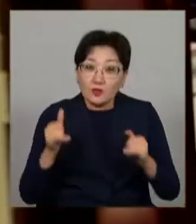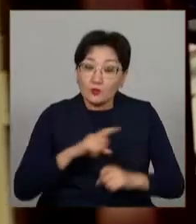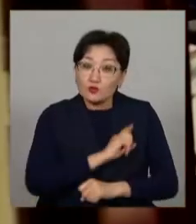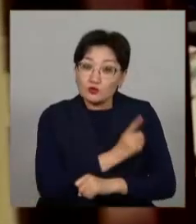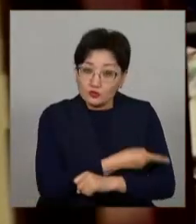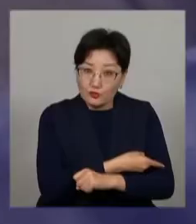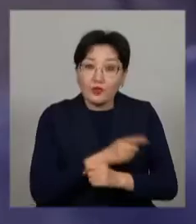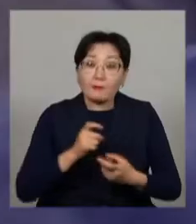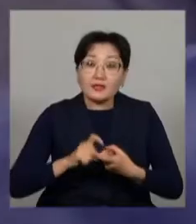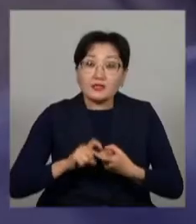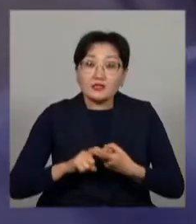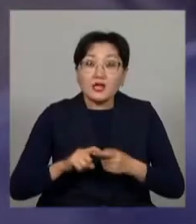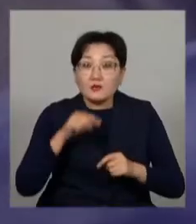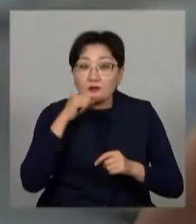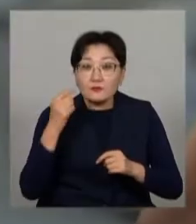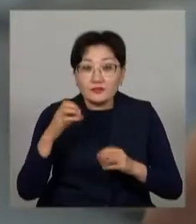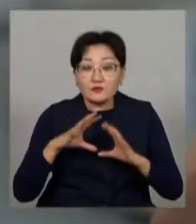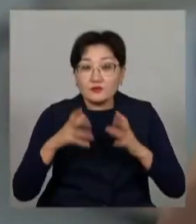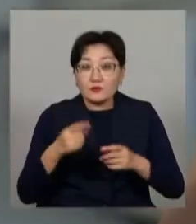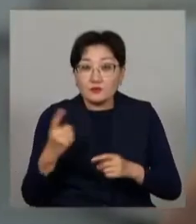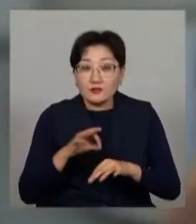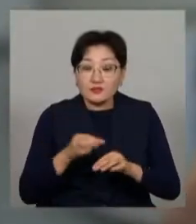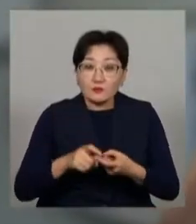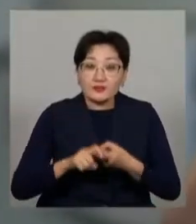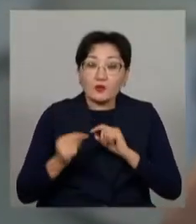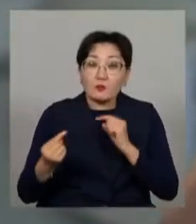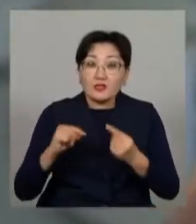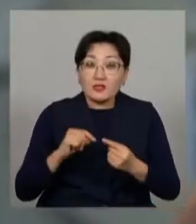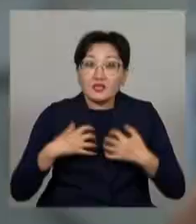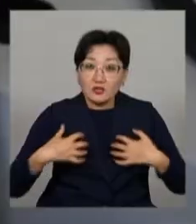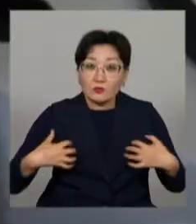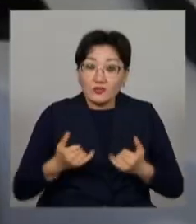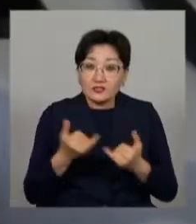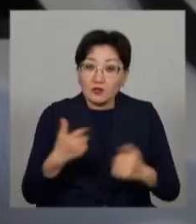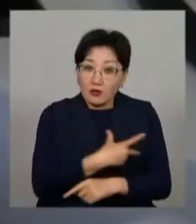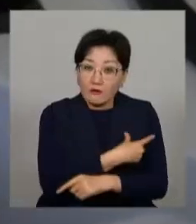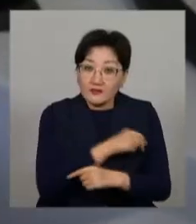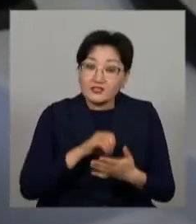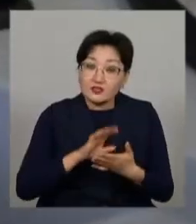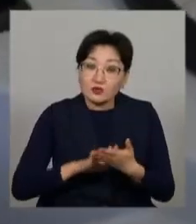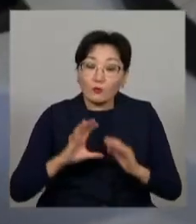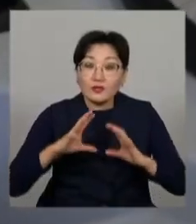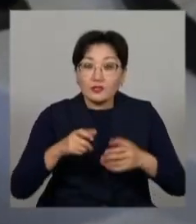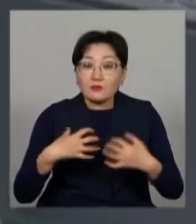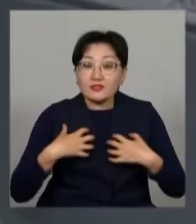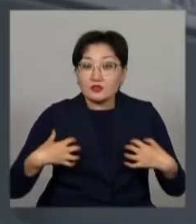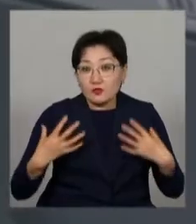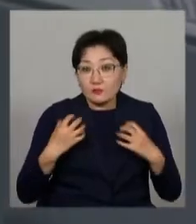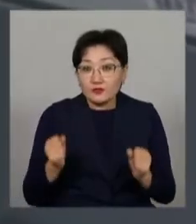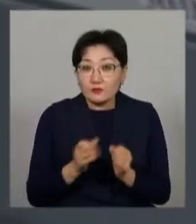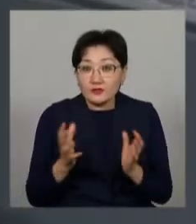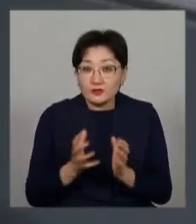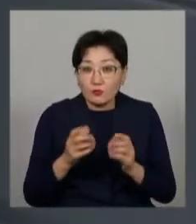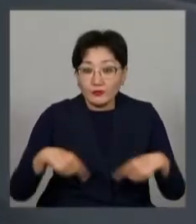кетуіне байланысты. Ал Ресейде әлемдегі алғашқы COVID-19-ға қарсы жануарларға арналған вакцина тіркелді. Дүниежүзілік жануарлардың денсаулығын